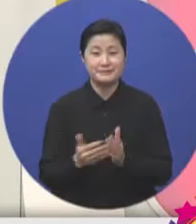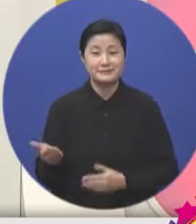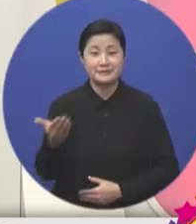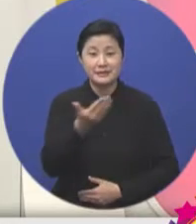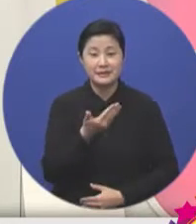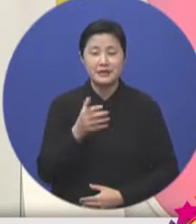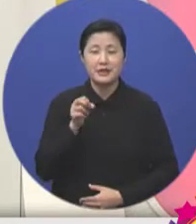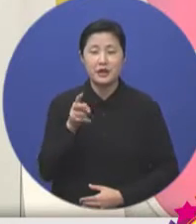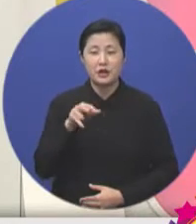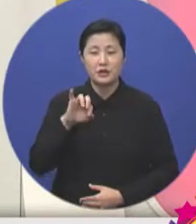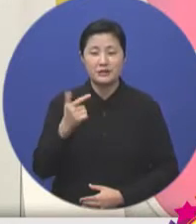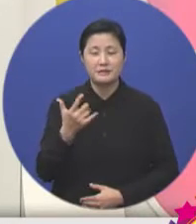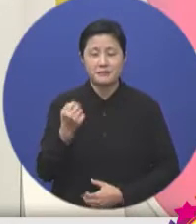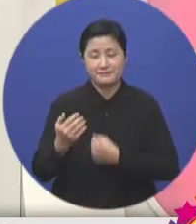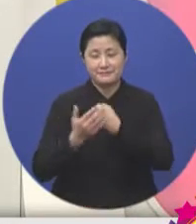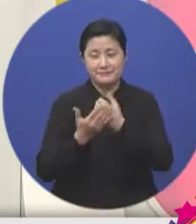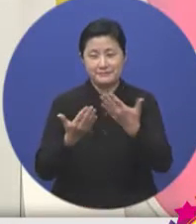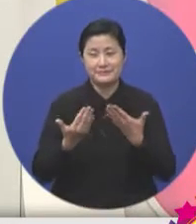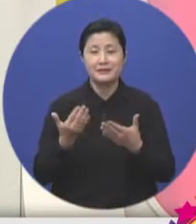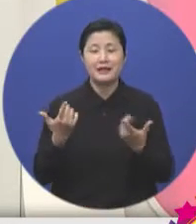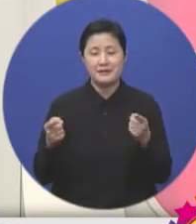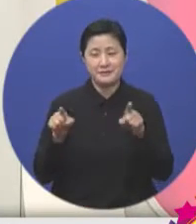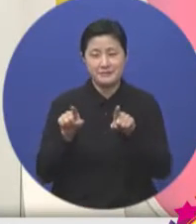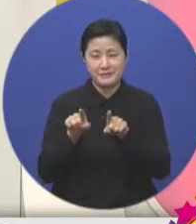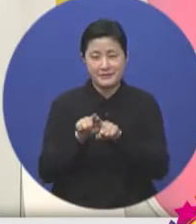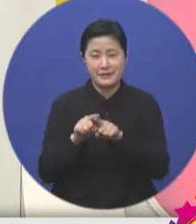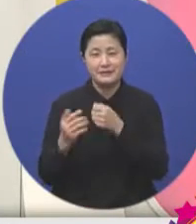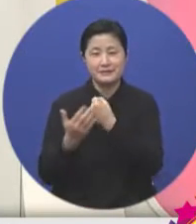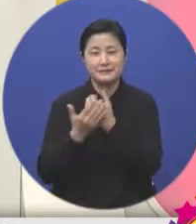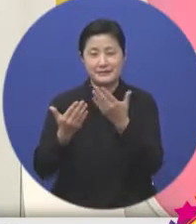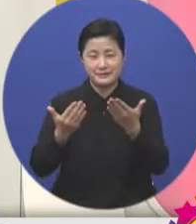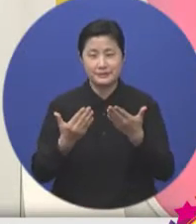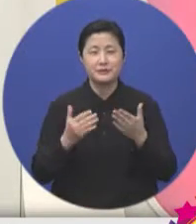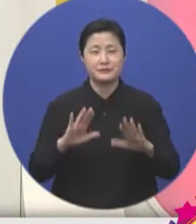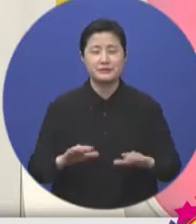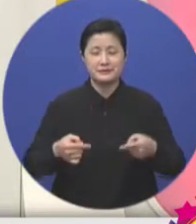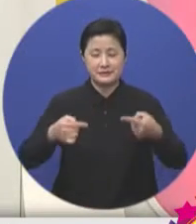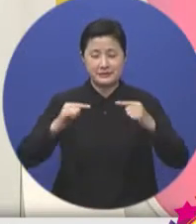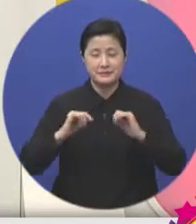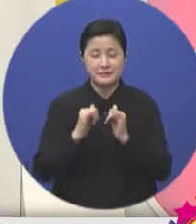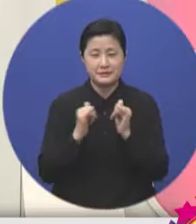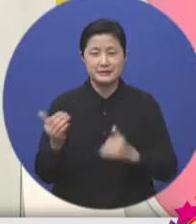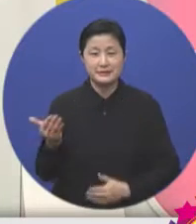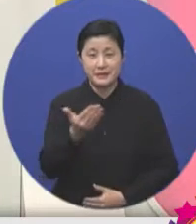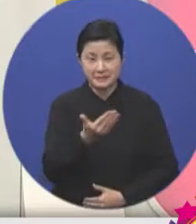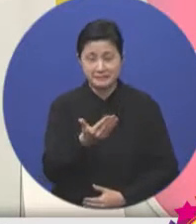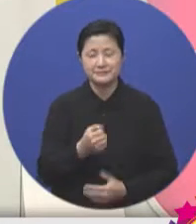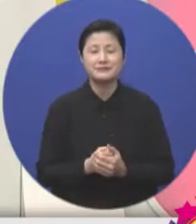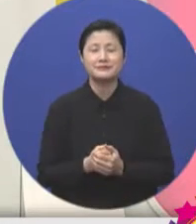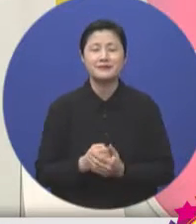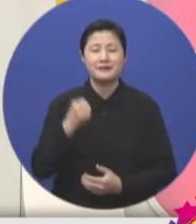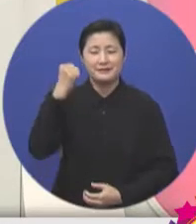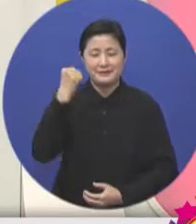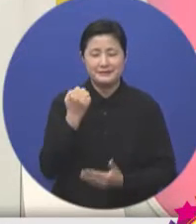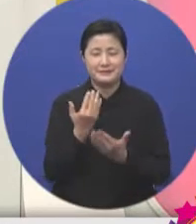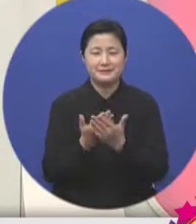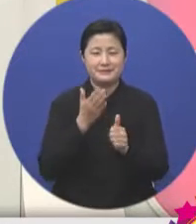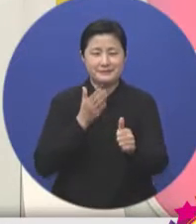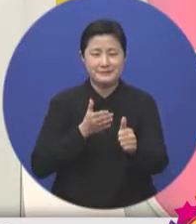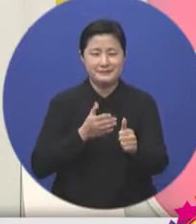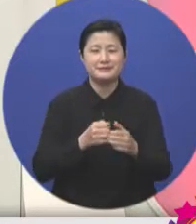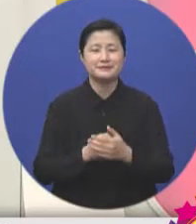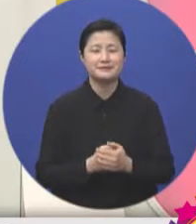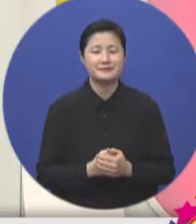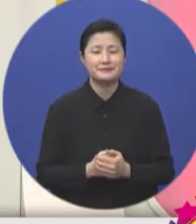여러분들 여정인도 많이 많이 응원해주시고 손빈 씨도 많이 많이 응원해주시고 또 오늘 참여해주실 여러분들도 화이팅 하셨으면